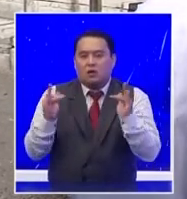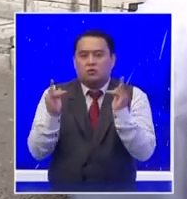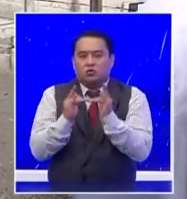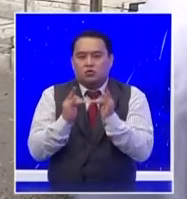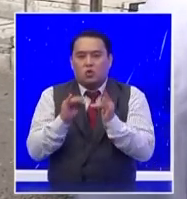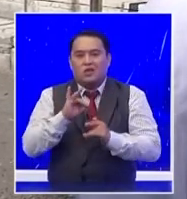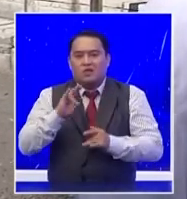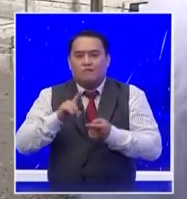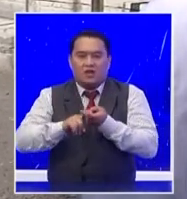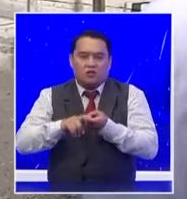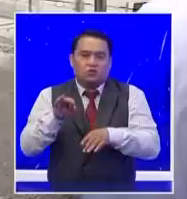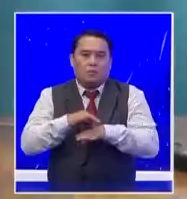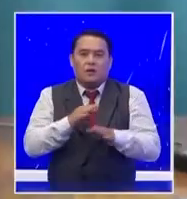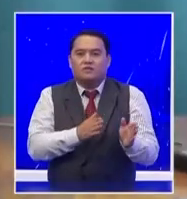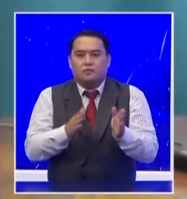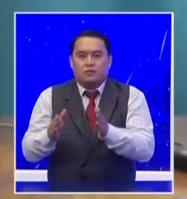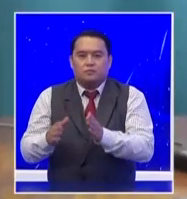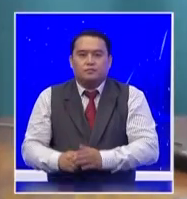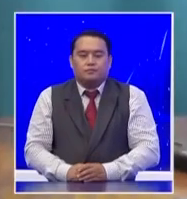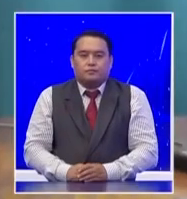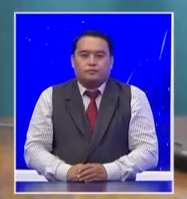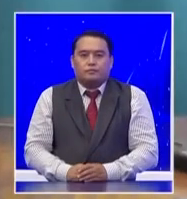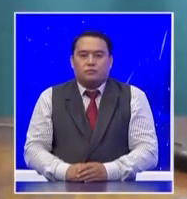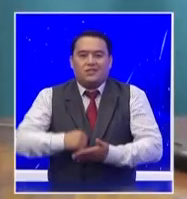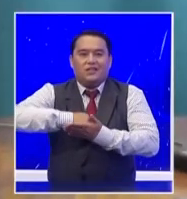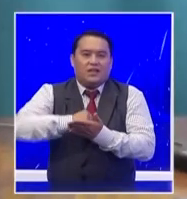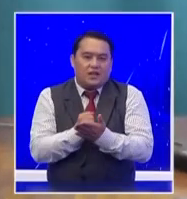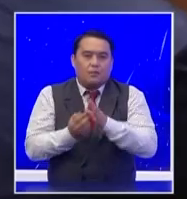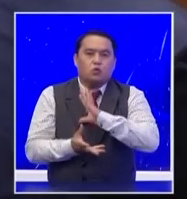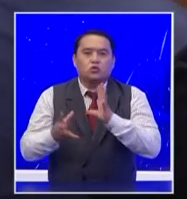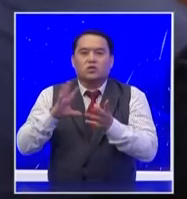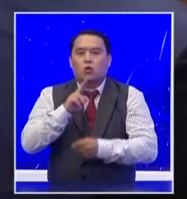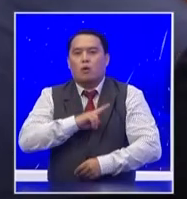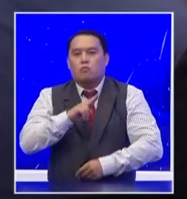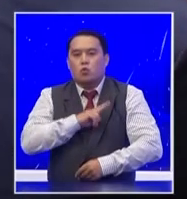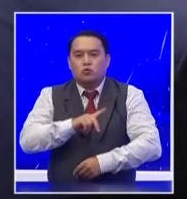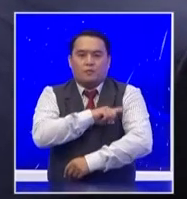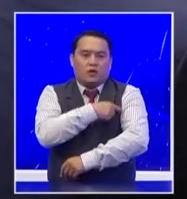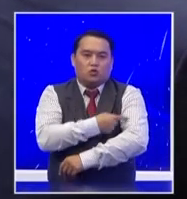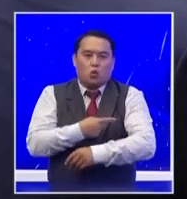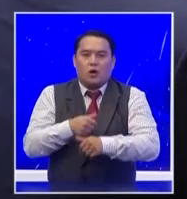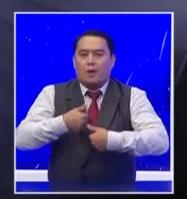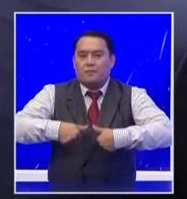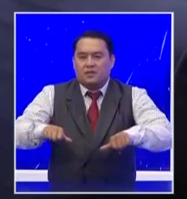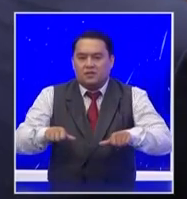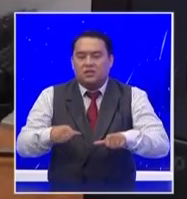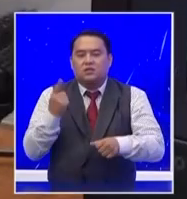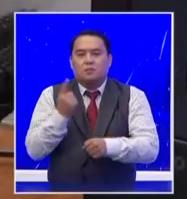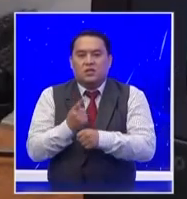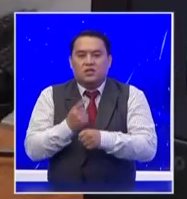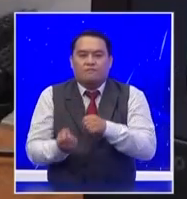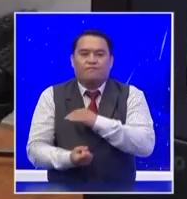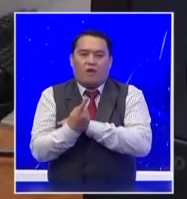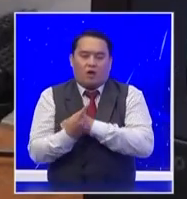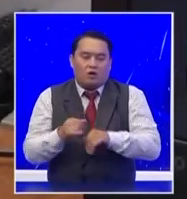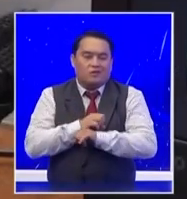для инфекционных больных стабилизировалась. Чтобы закрепить результаты, усилена работа областной межведомственной комиссии по недопущению